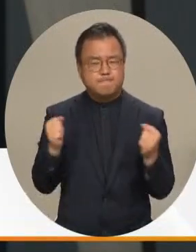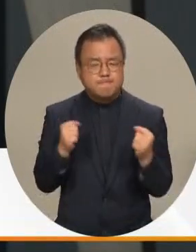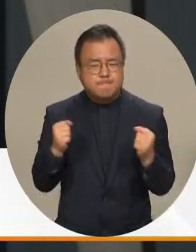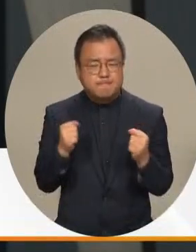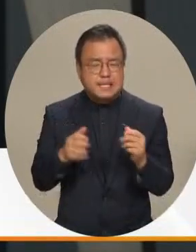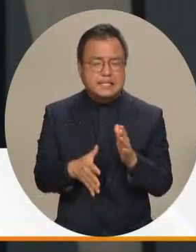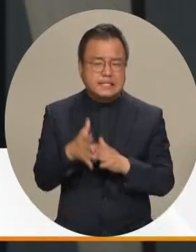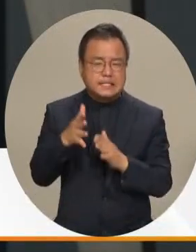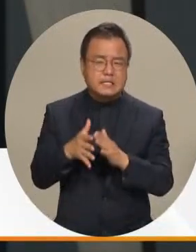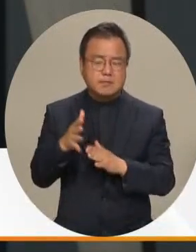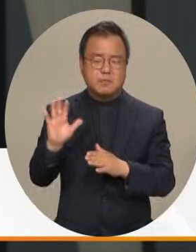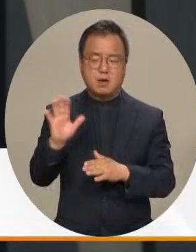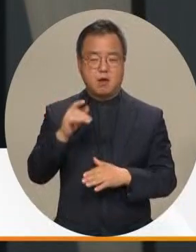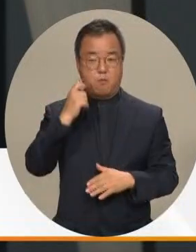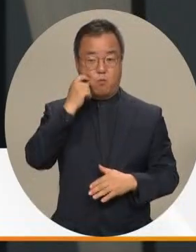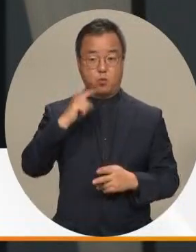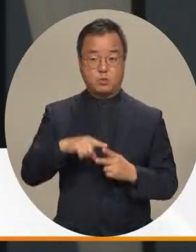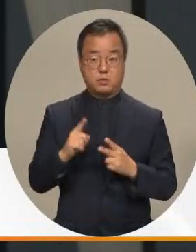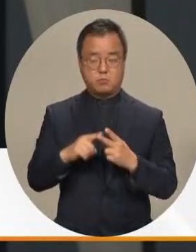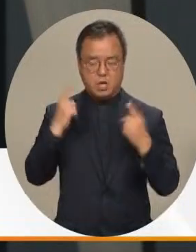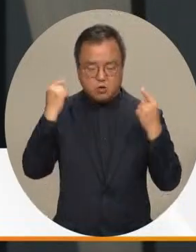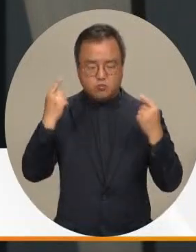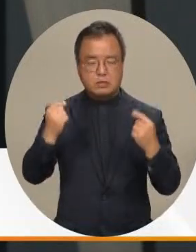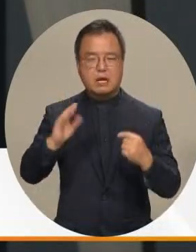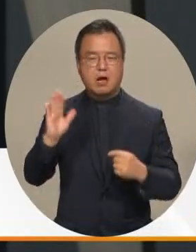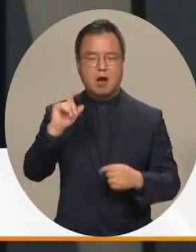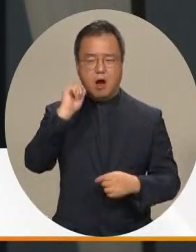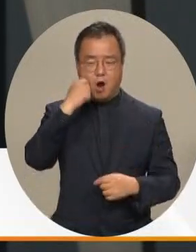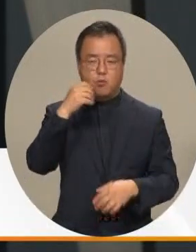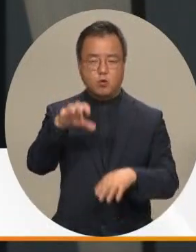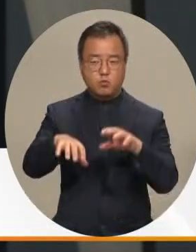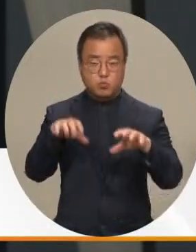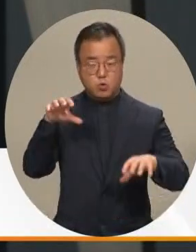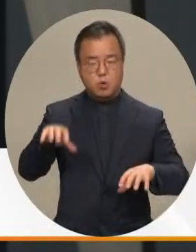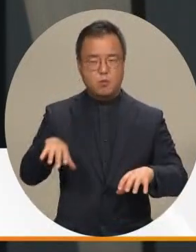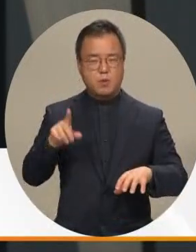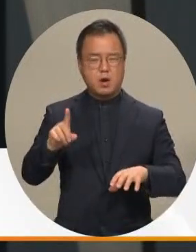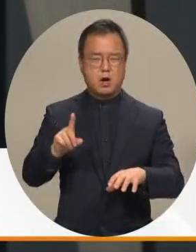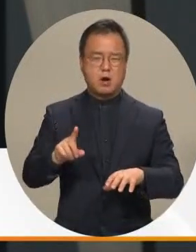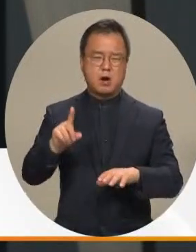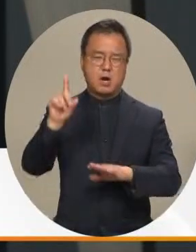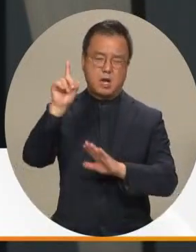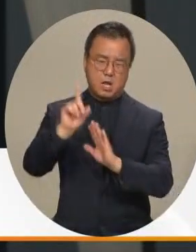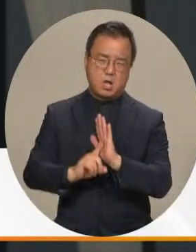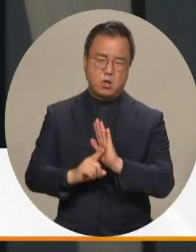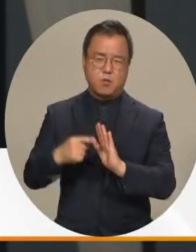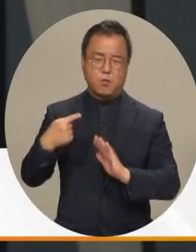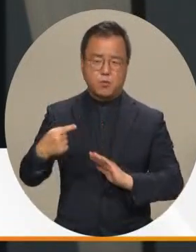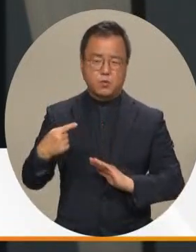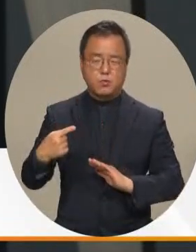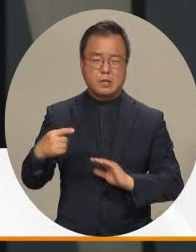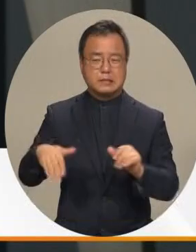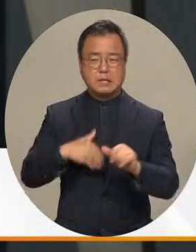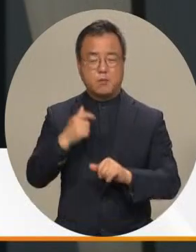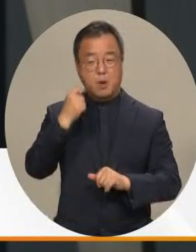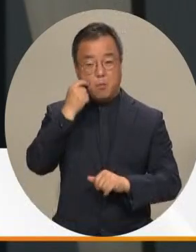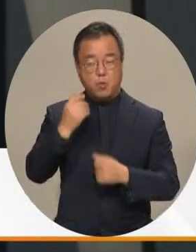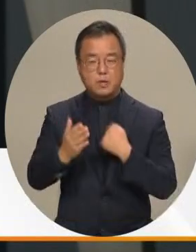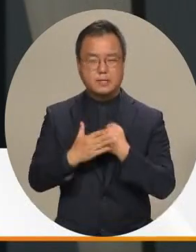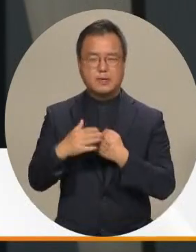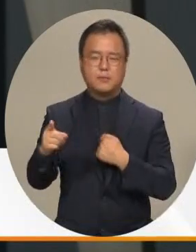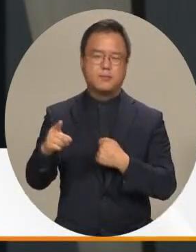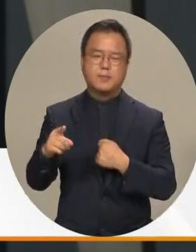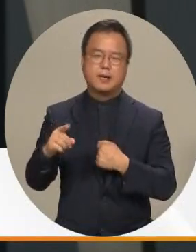설비를 설치하지 못하는 곳 또는 뭐 유지하기가 어려운 곳에서는이 초전도체의 특성을 사용할 수가 없는 것이 지금의